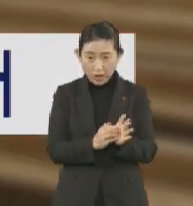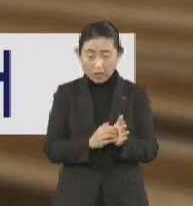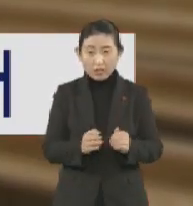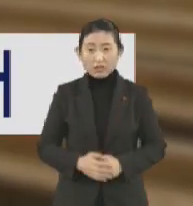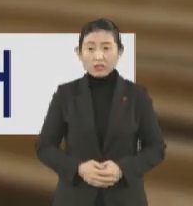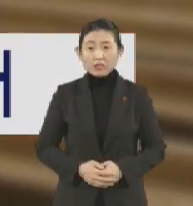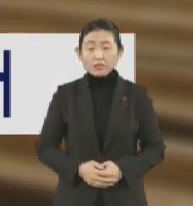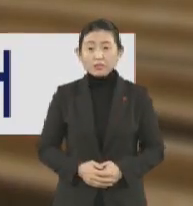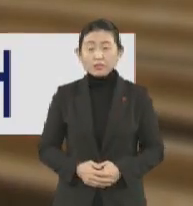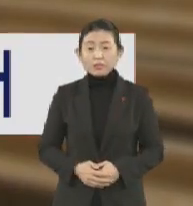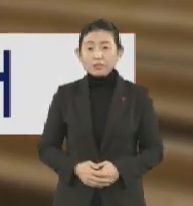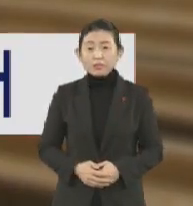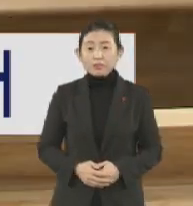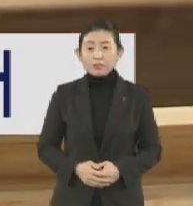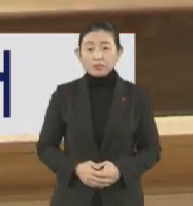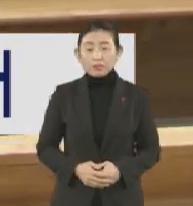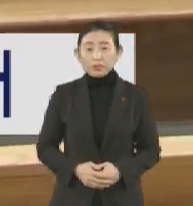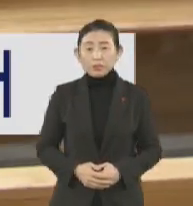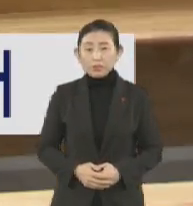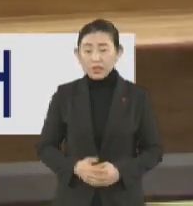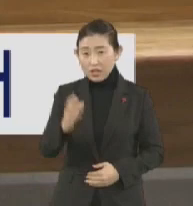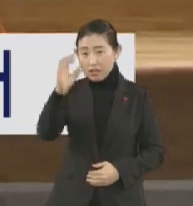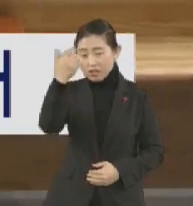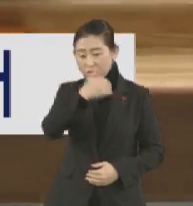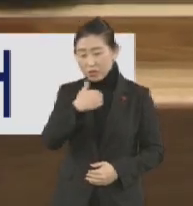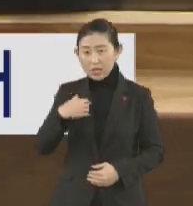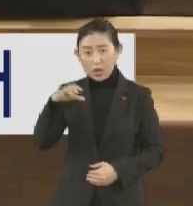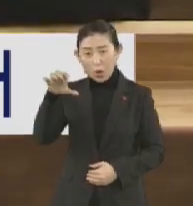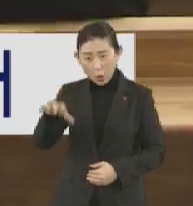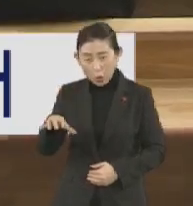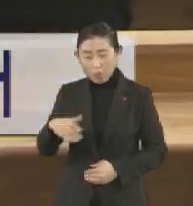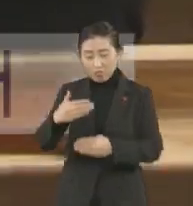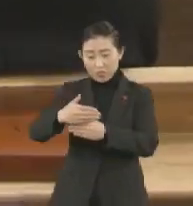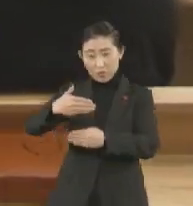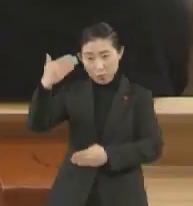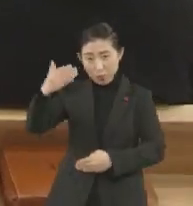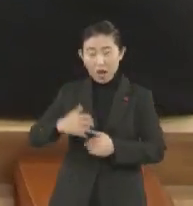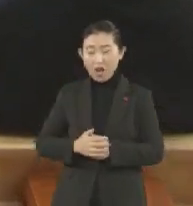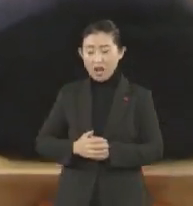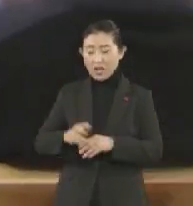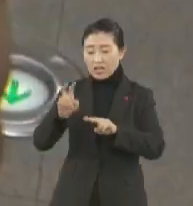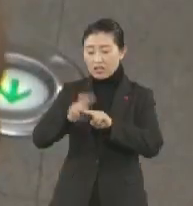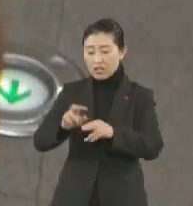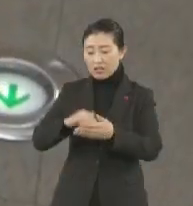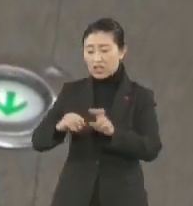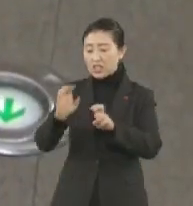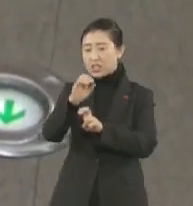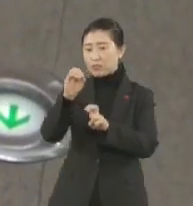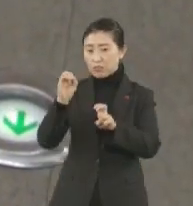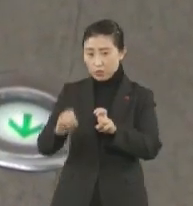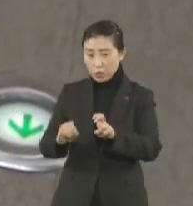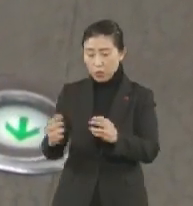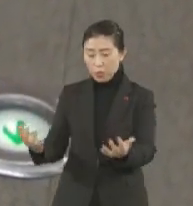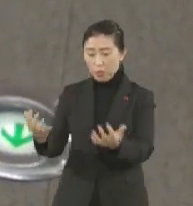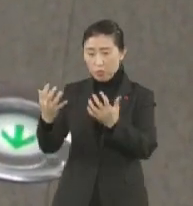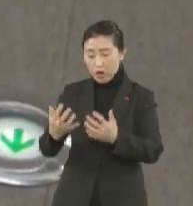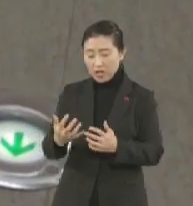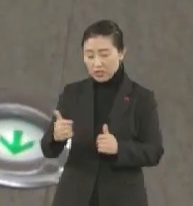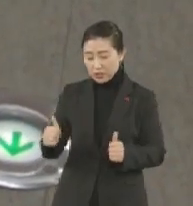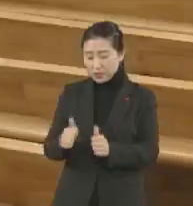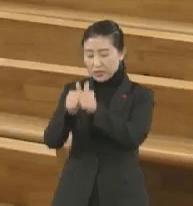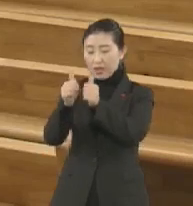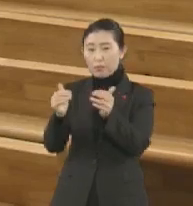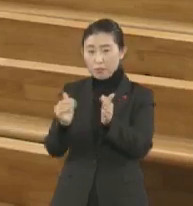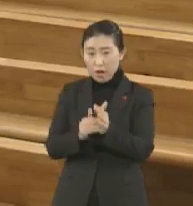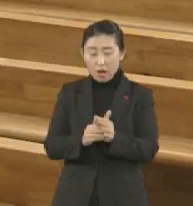인원수 제한 에 들어갔습니다 성당 들도 닫았던 문을 열어 20% 수준에서 공동체 미사 를 진행했으며